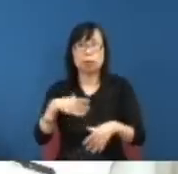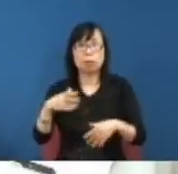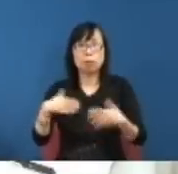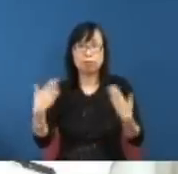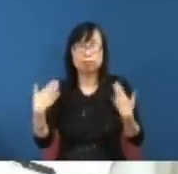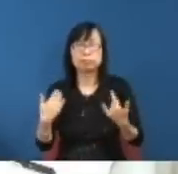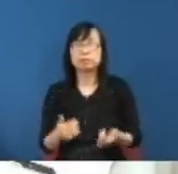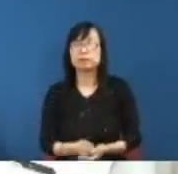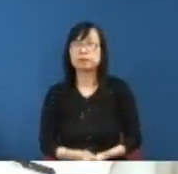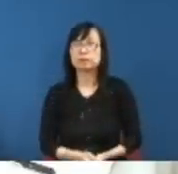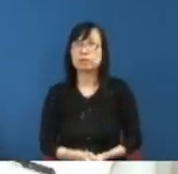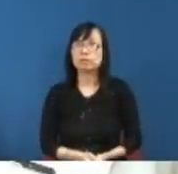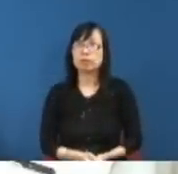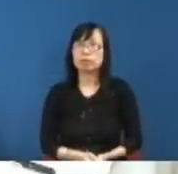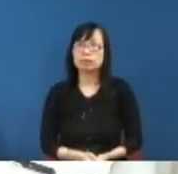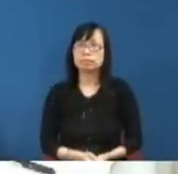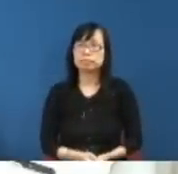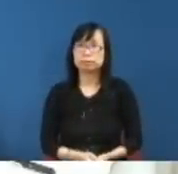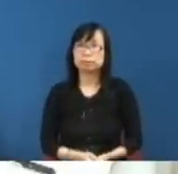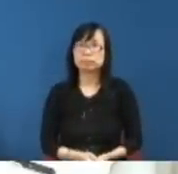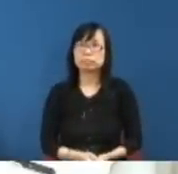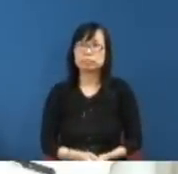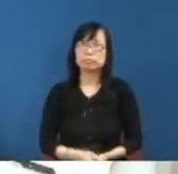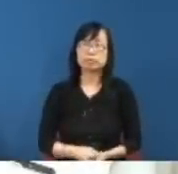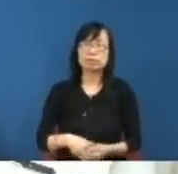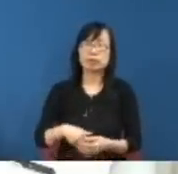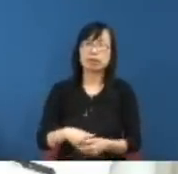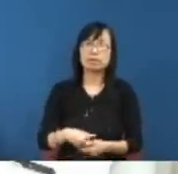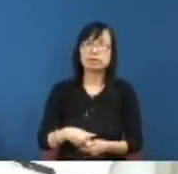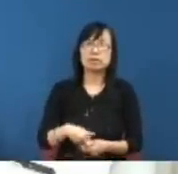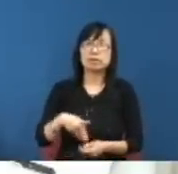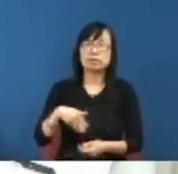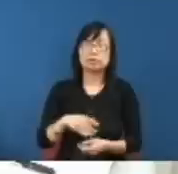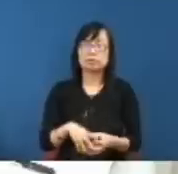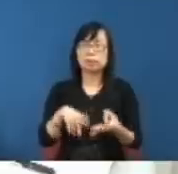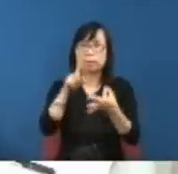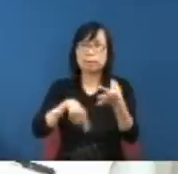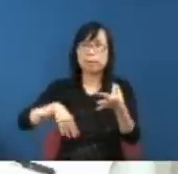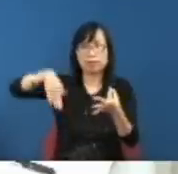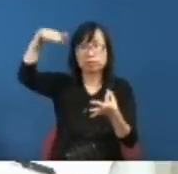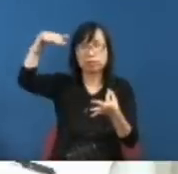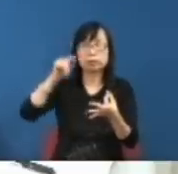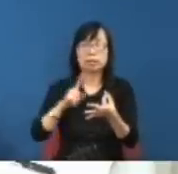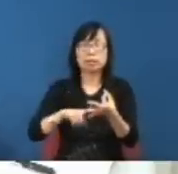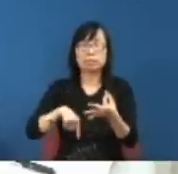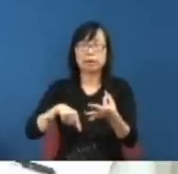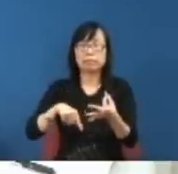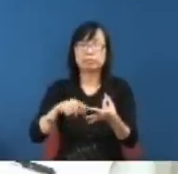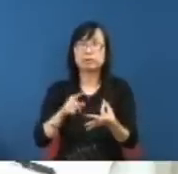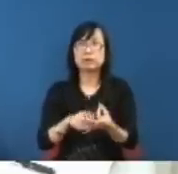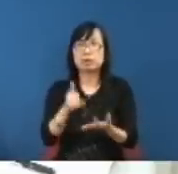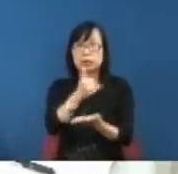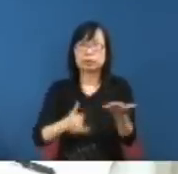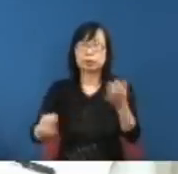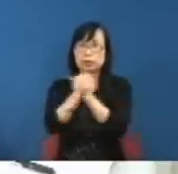呢個Goldman Sachs 嘅高盛啊，或者係 IMF 或者係 World Bank 啊嗰啲咁嘅退